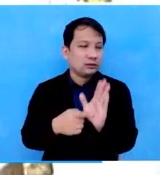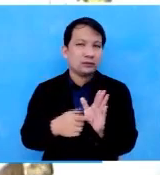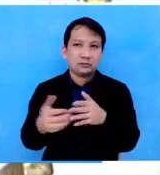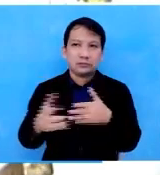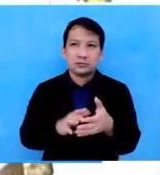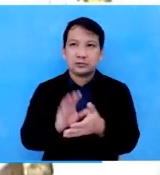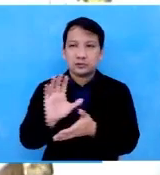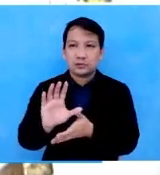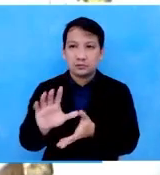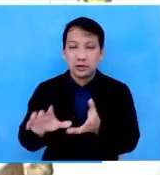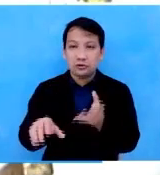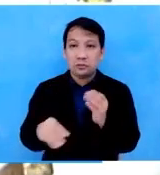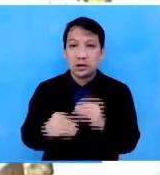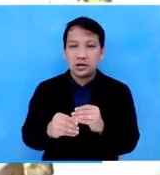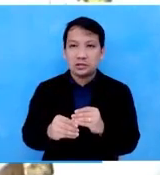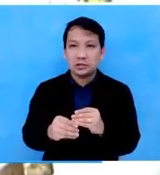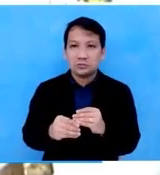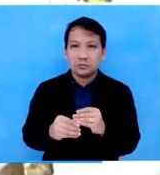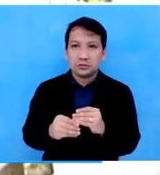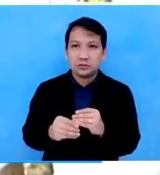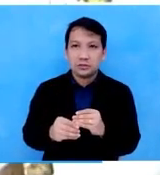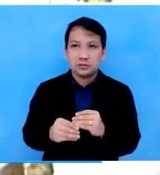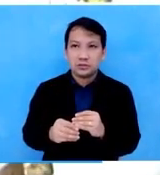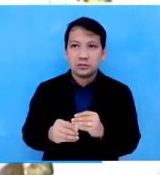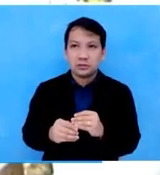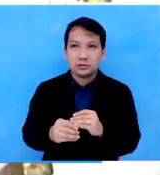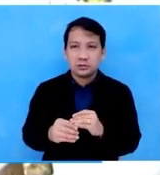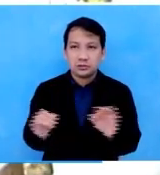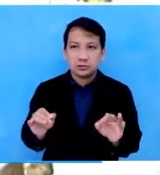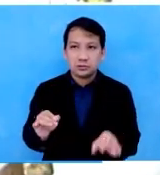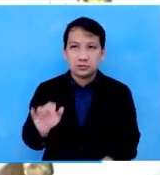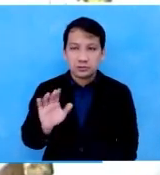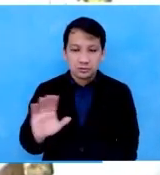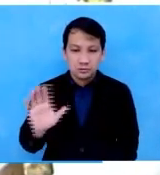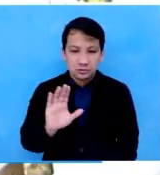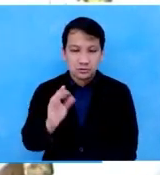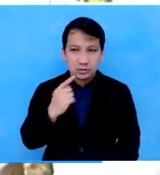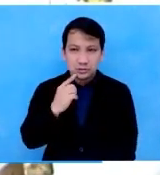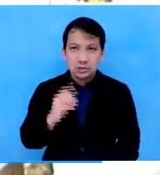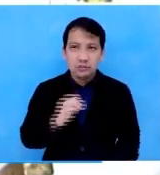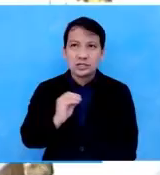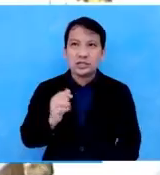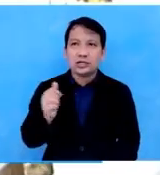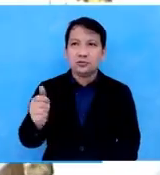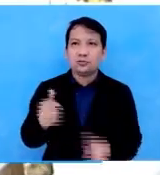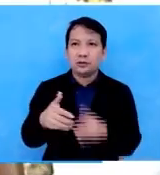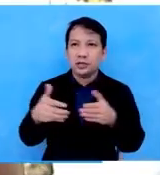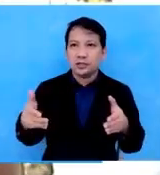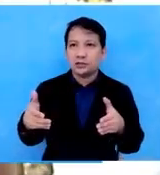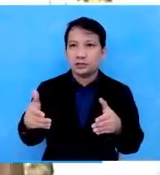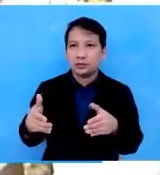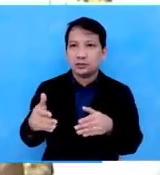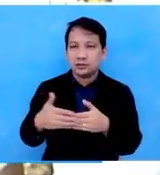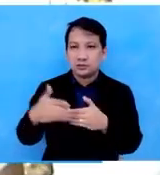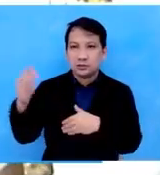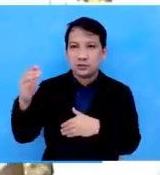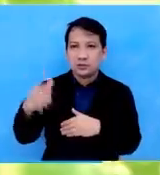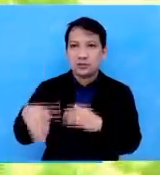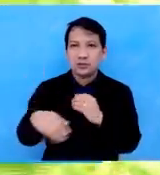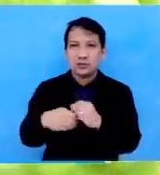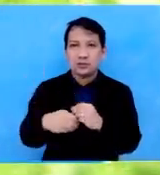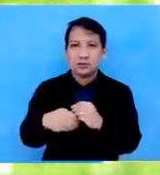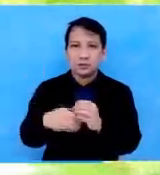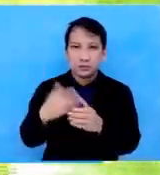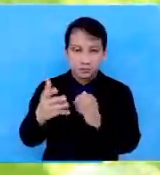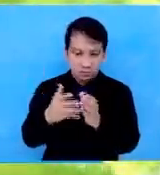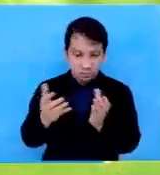ang farming style natin, kailangan hindi naman sinasabing maging moderno, pero doon na po kasi papunta ang mundo natin eh.